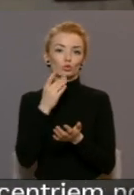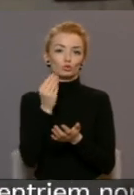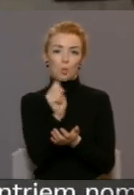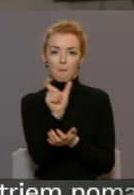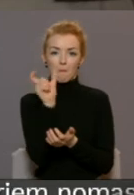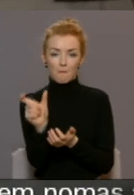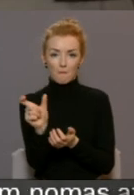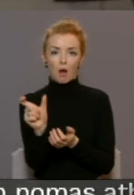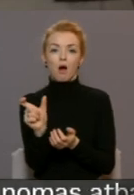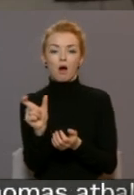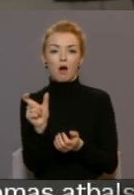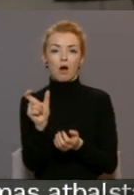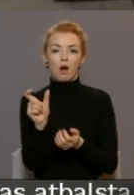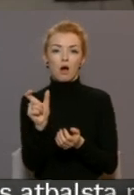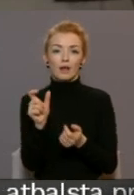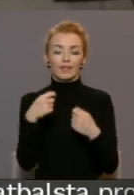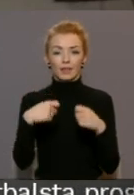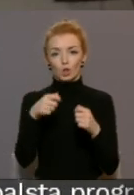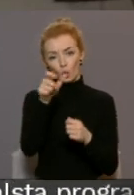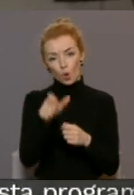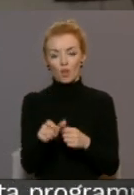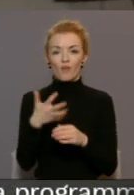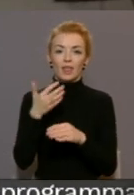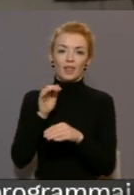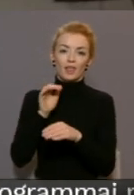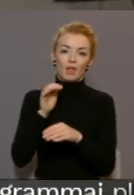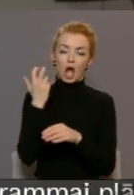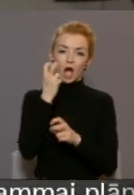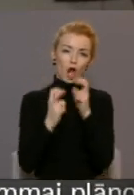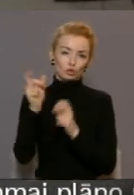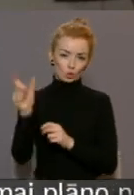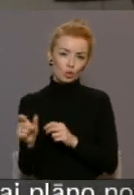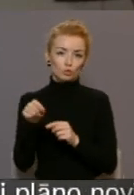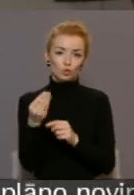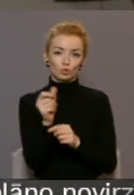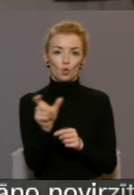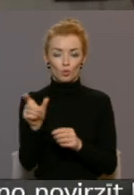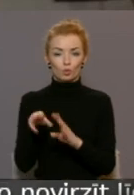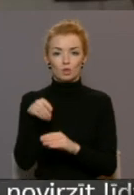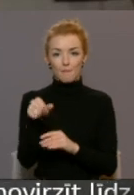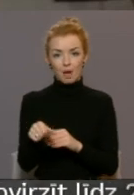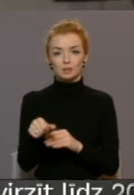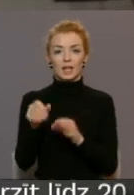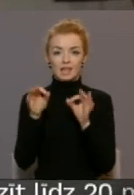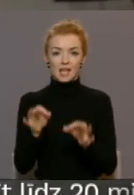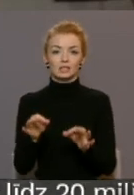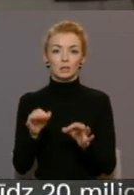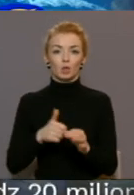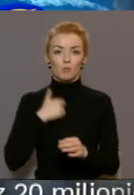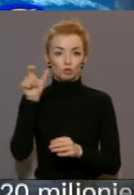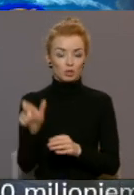tiek tirgotājs, jeb importētājs, jeb ražotājs šo summu samaksā tiesību